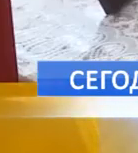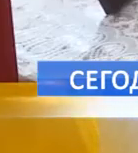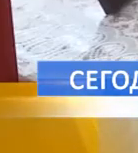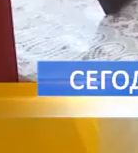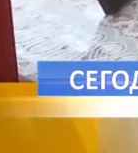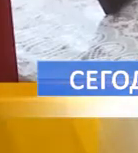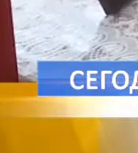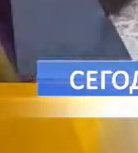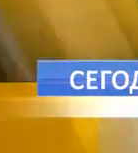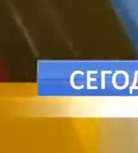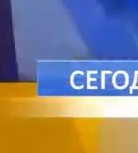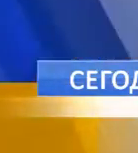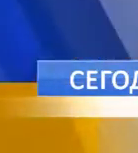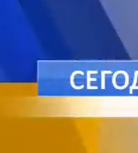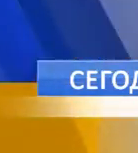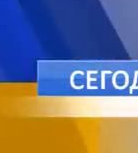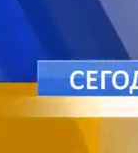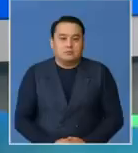Все строится на совести.